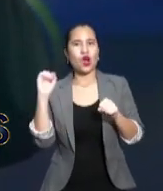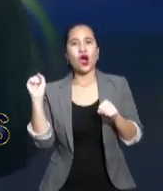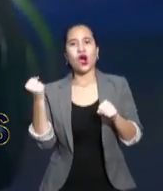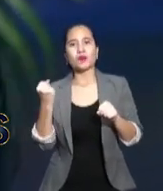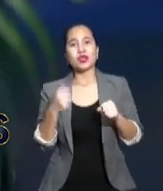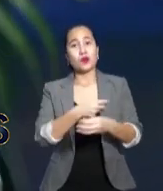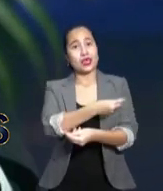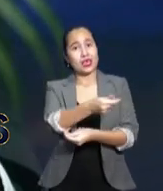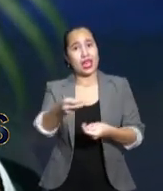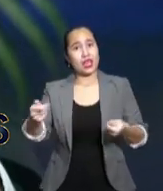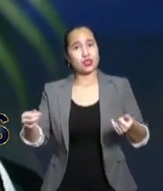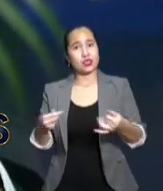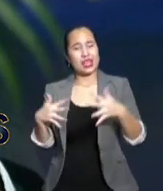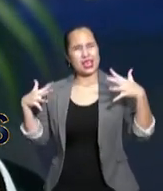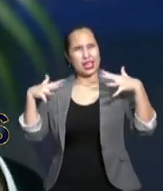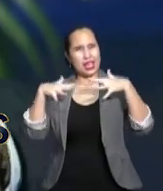integraal